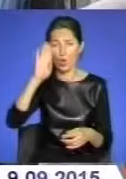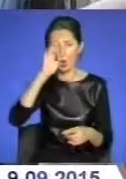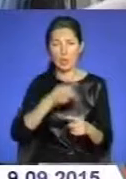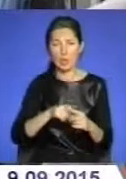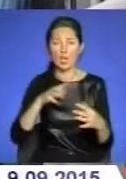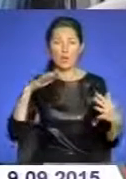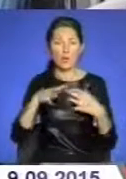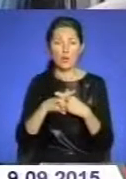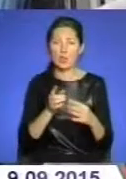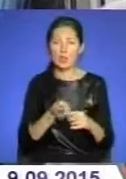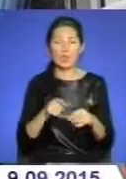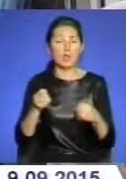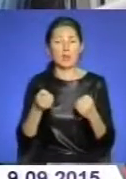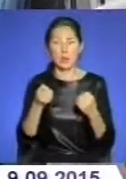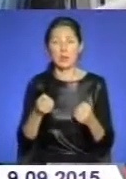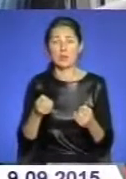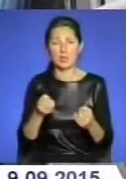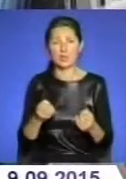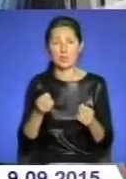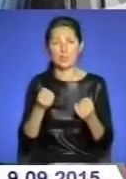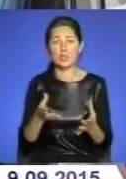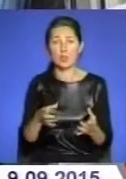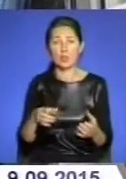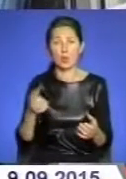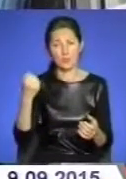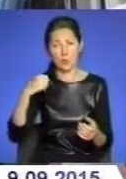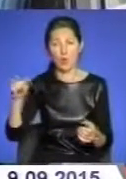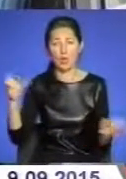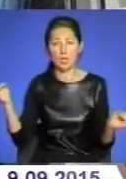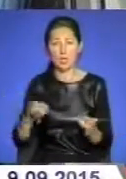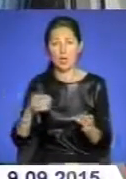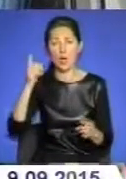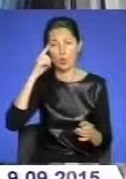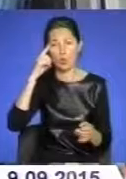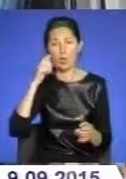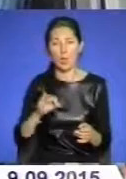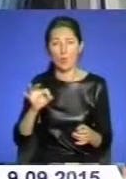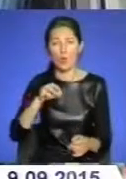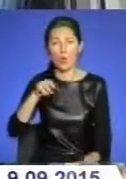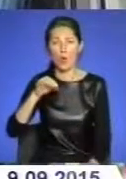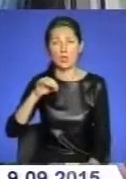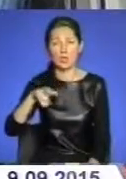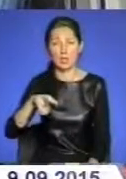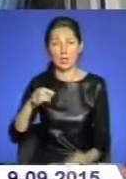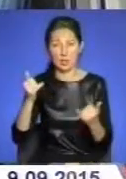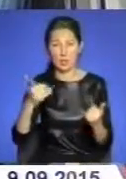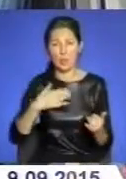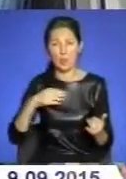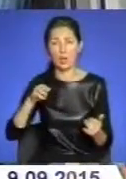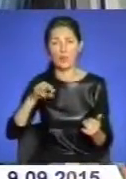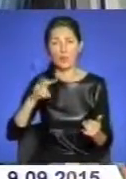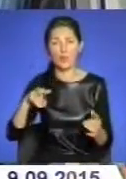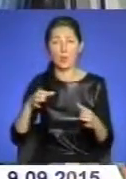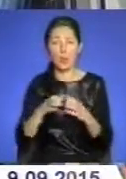герої. Але і треба думати також і про тил. Це ми зараз в тиловій бригаді. От навіть сьогодні ми також, щоб не словом і ділом,